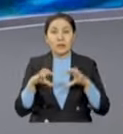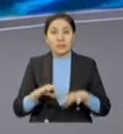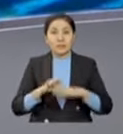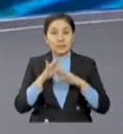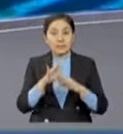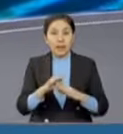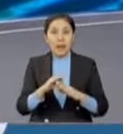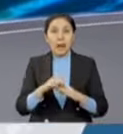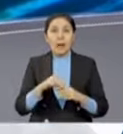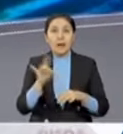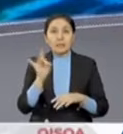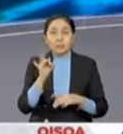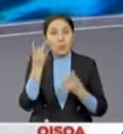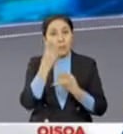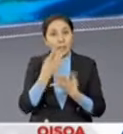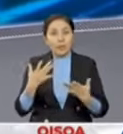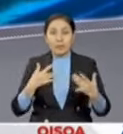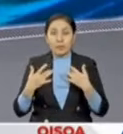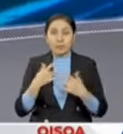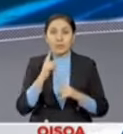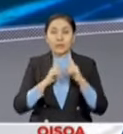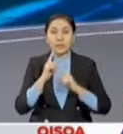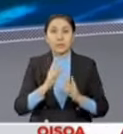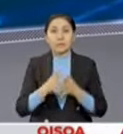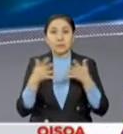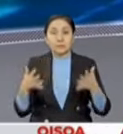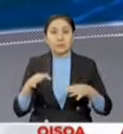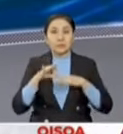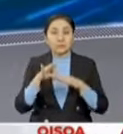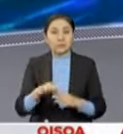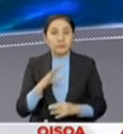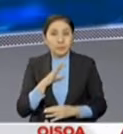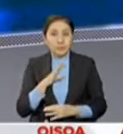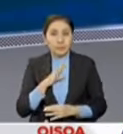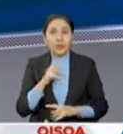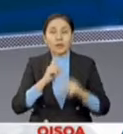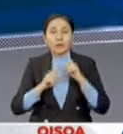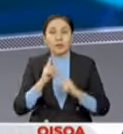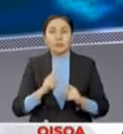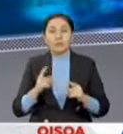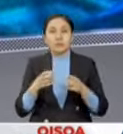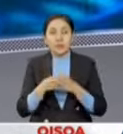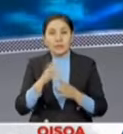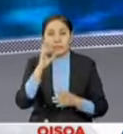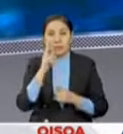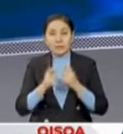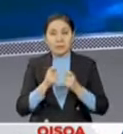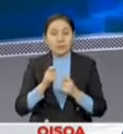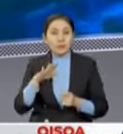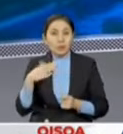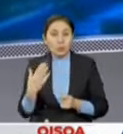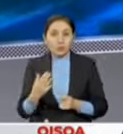raisligida Respublika Ma'naviyat va Ma'rifat kengashining kengaytirilgan yig'ilishi bo'lib o'tdi. Yig'ilishda davlatimiz rahbari